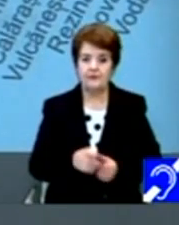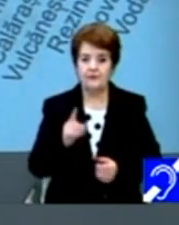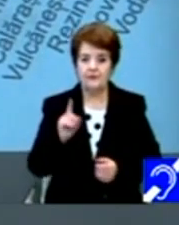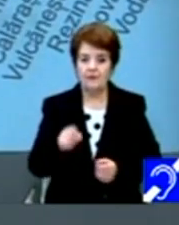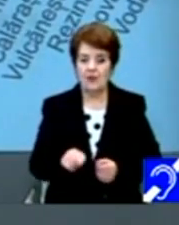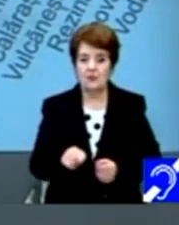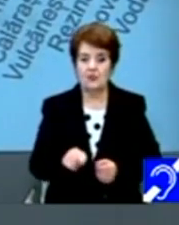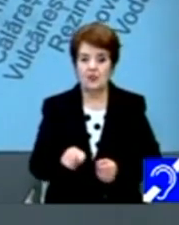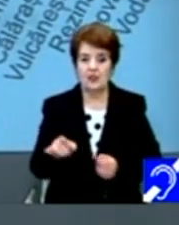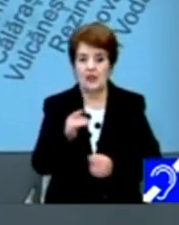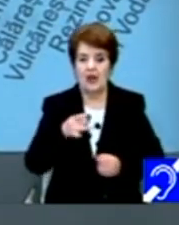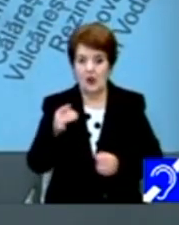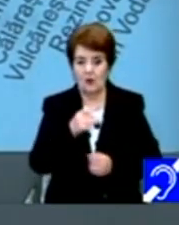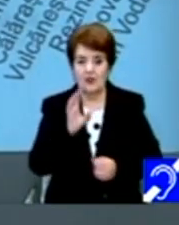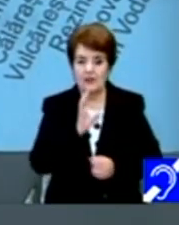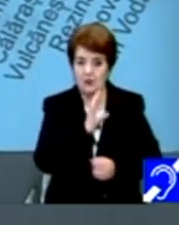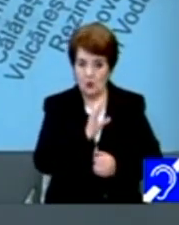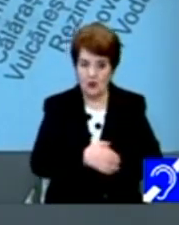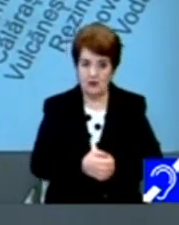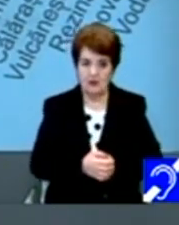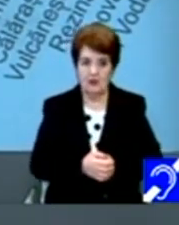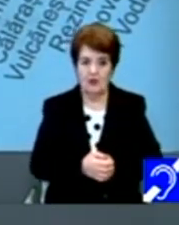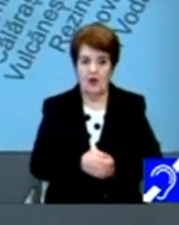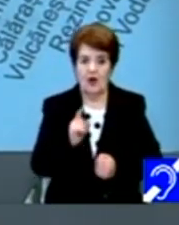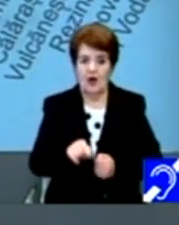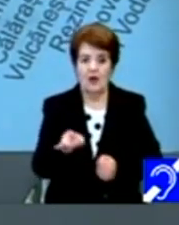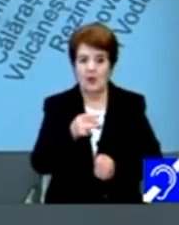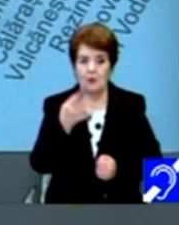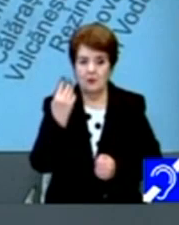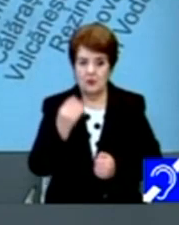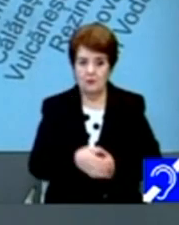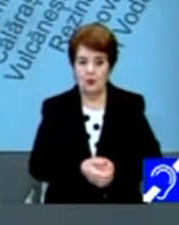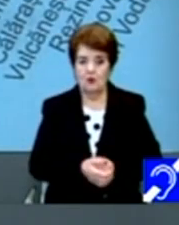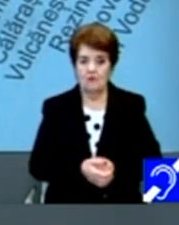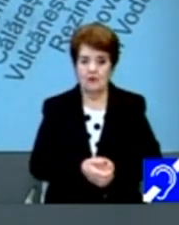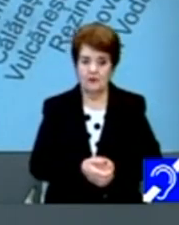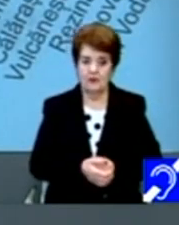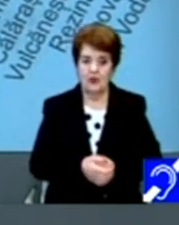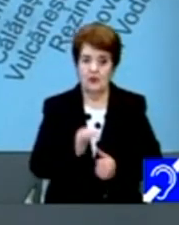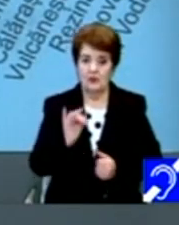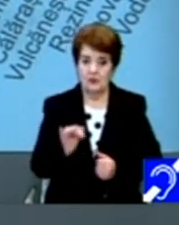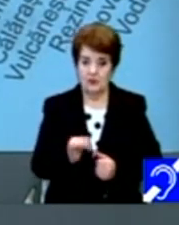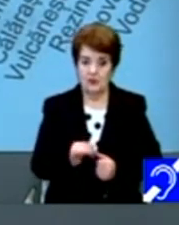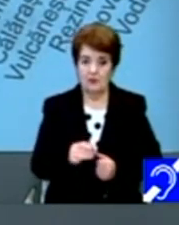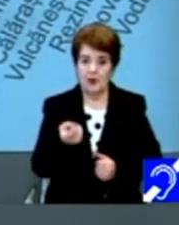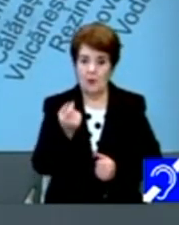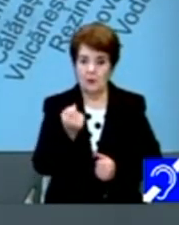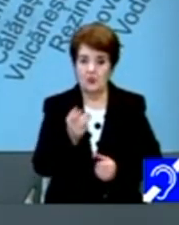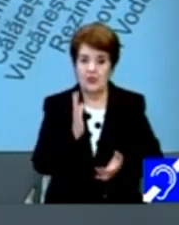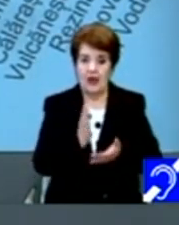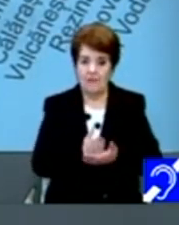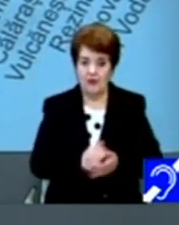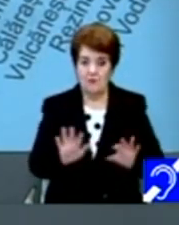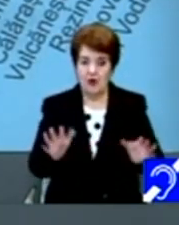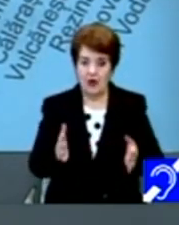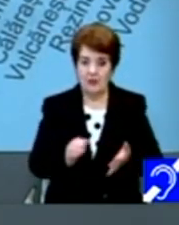asemenea în raioanele de nord ale Republicii, și mai puțin avem